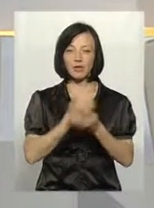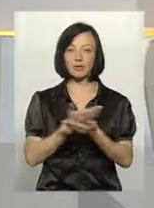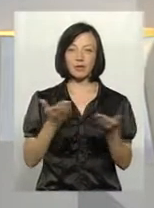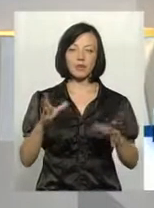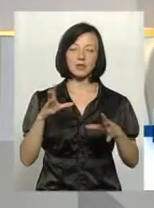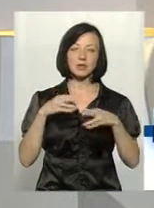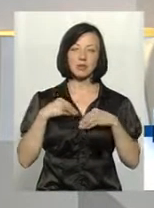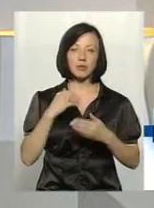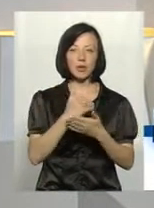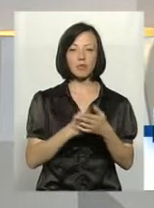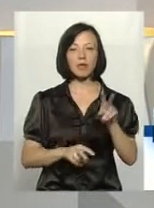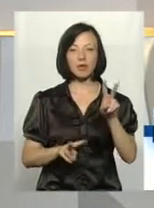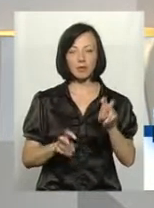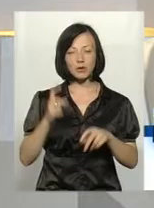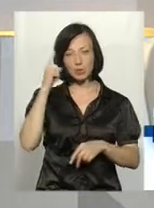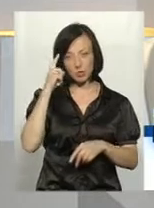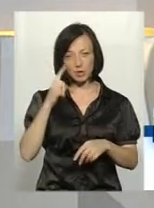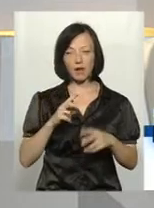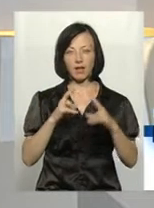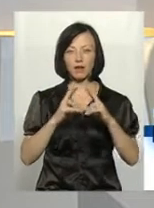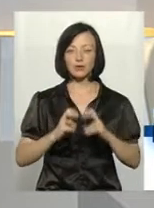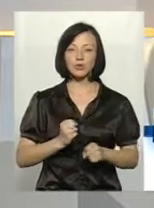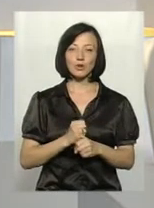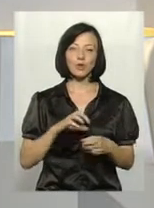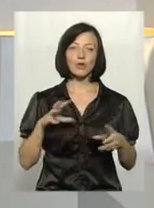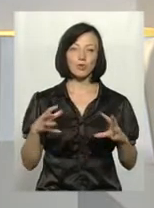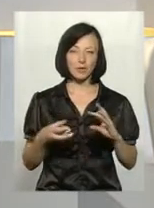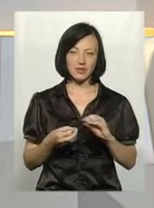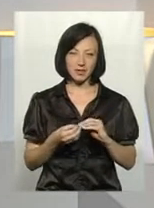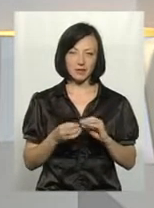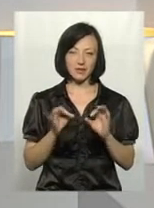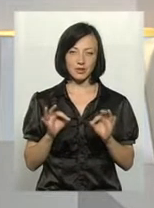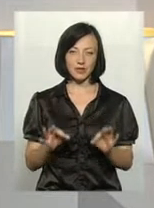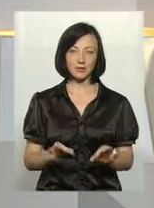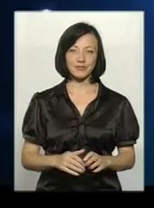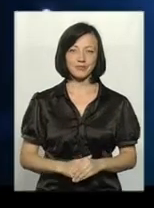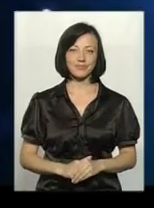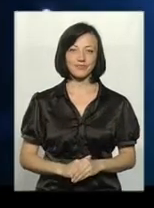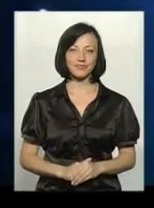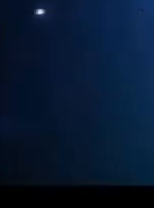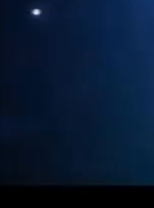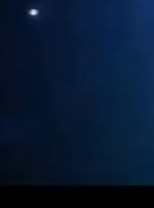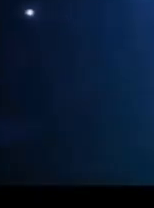всім, хто був з нами. Це була тема. Думайте, аналізуйте, робіть правильні висновки.